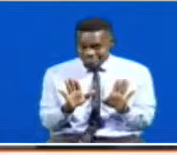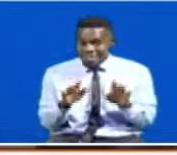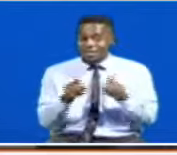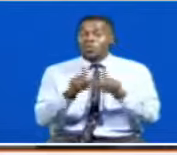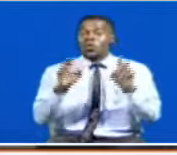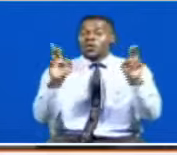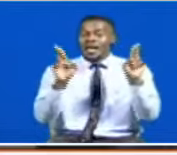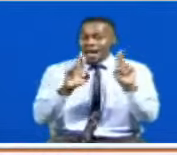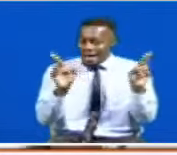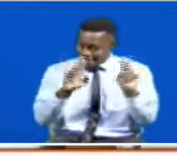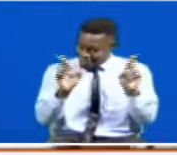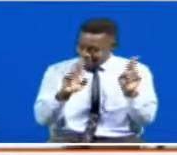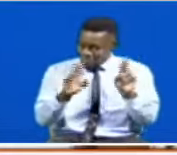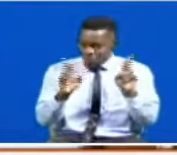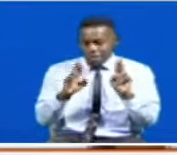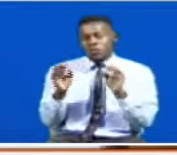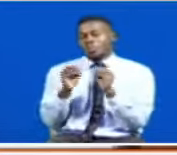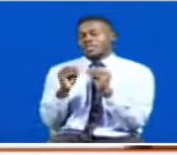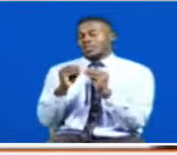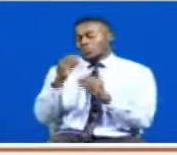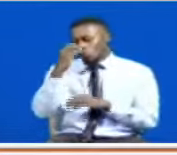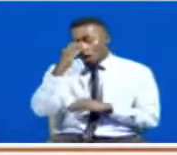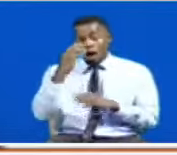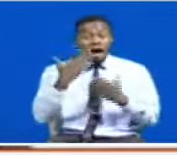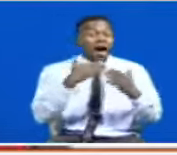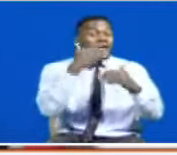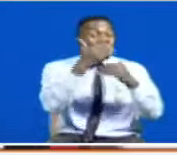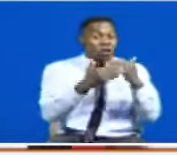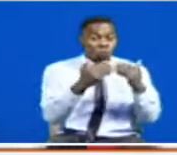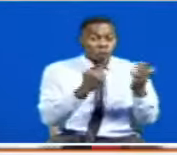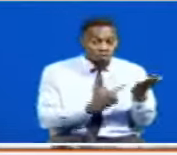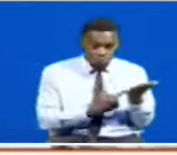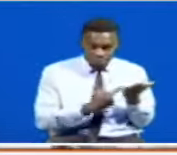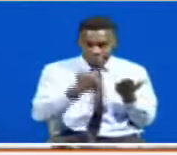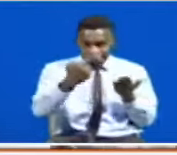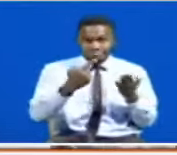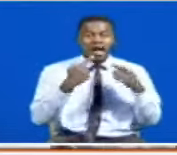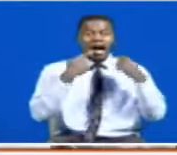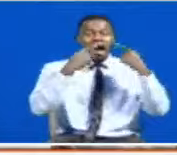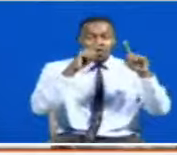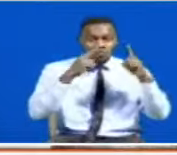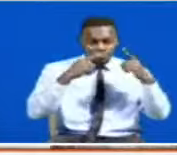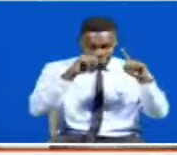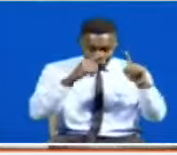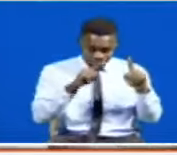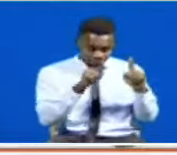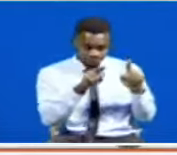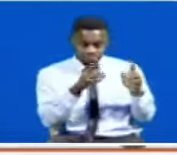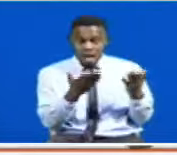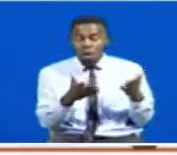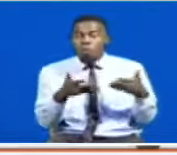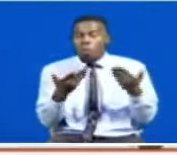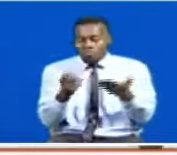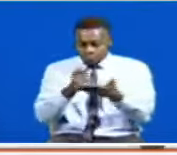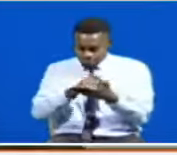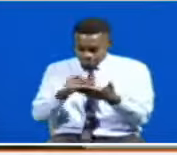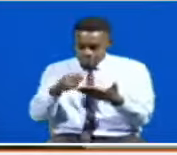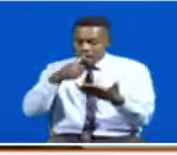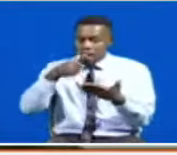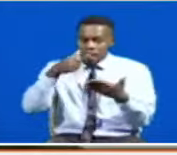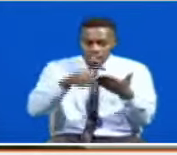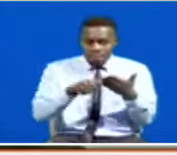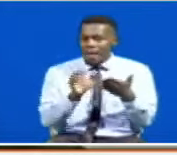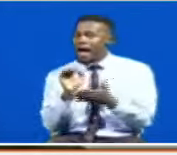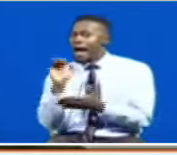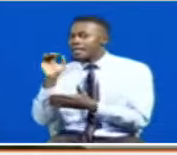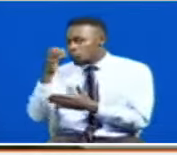to go anytime we are called. Takriban wiki moja tu baada ya kutangaza kuwa amemwandikia barua Rais William Ruto kuomba kikao kujadili